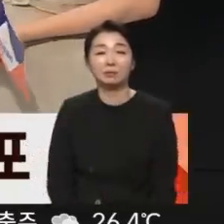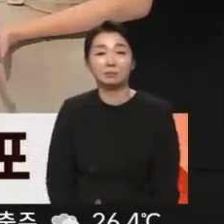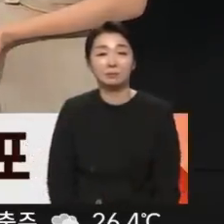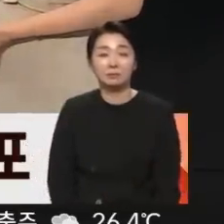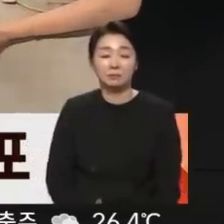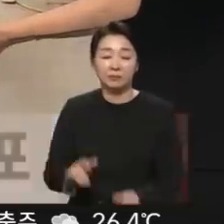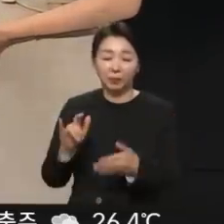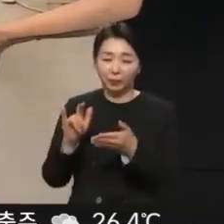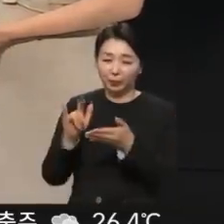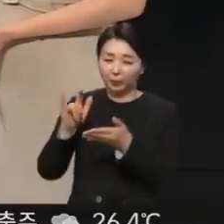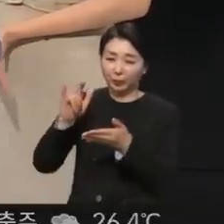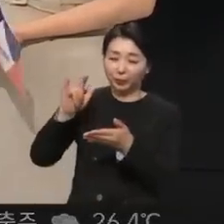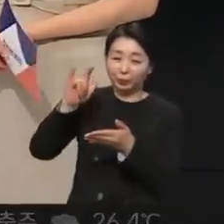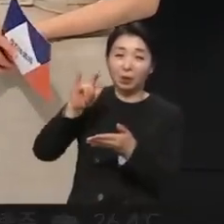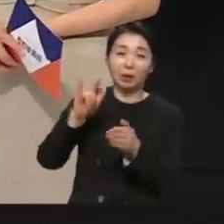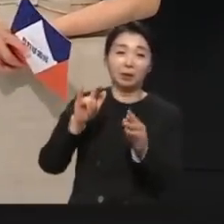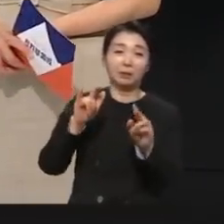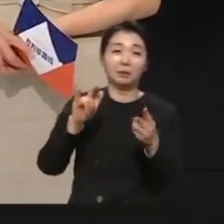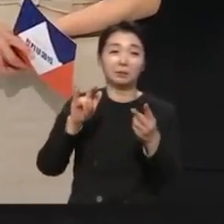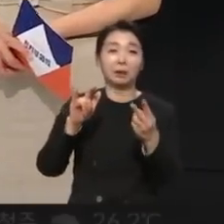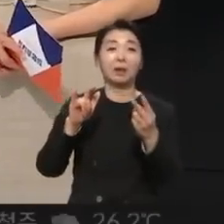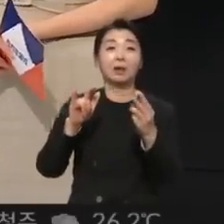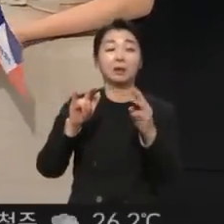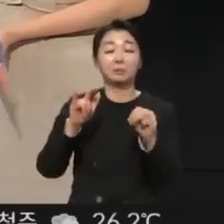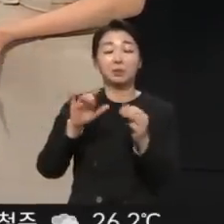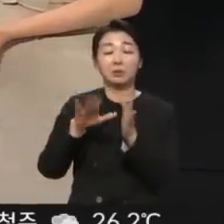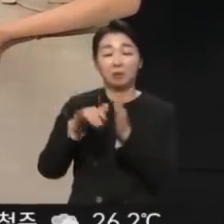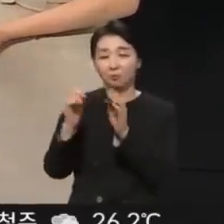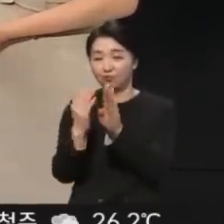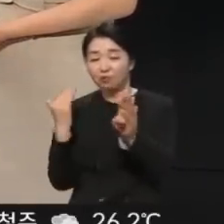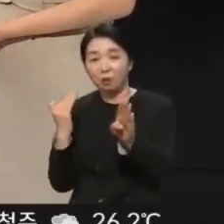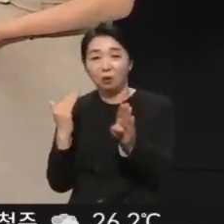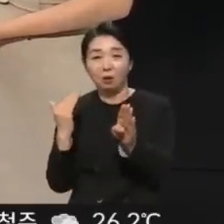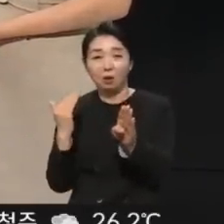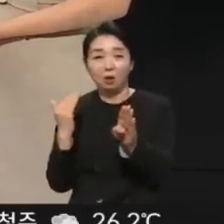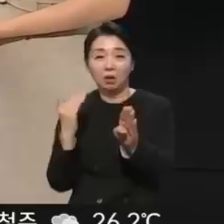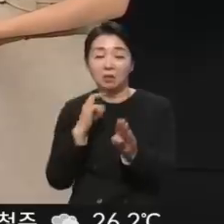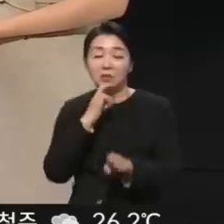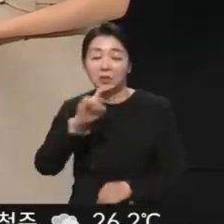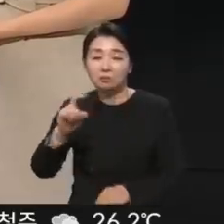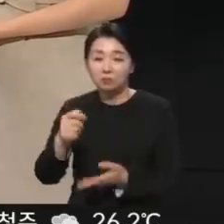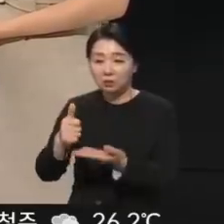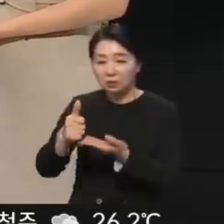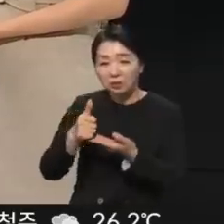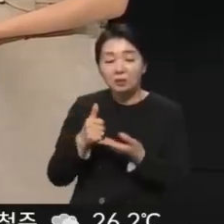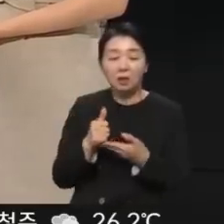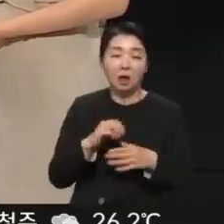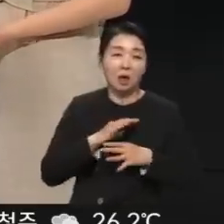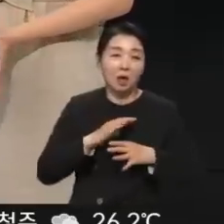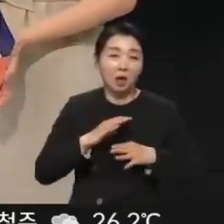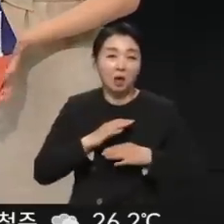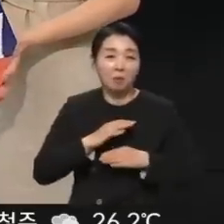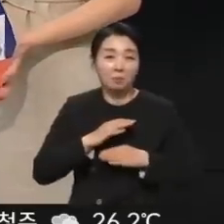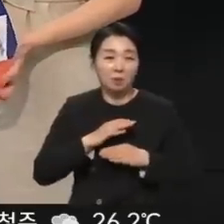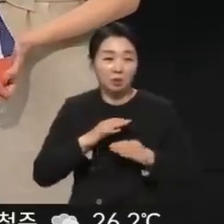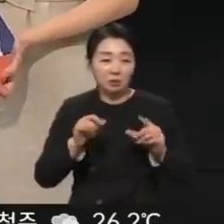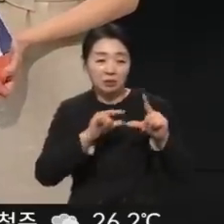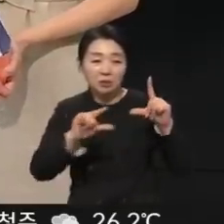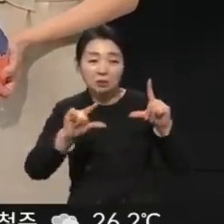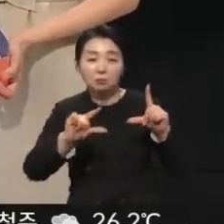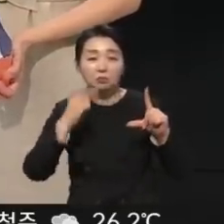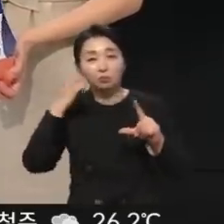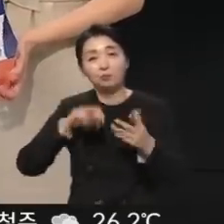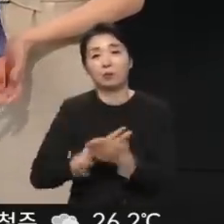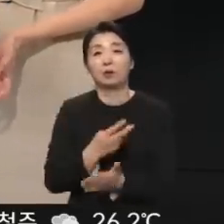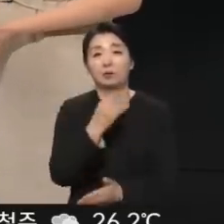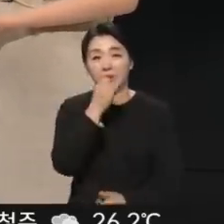한 200m 지점에서 네. 지금 이제 문이 열렸고 한 10분 동안 승객들이 공포에 떨었다. 일부는 네. 또 기절한 사람도 있다. 이런 목격담도